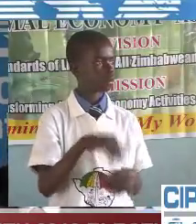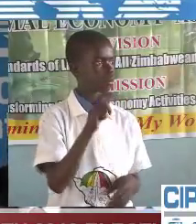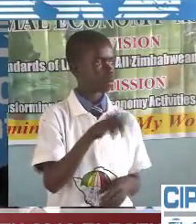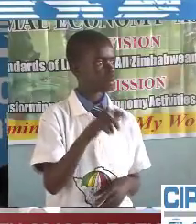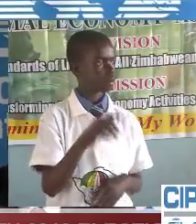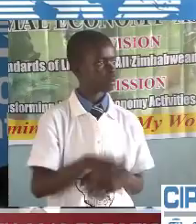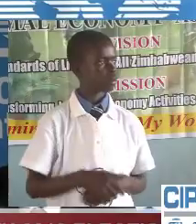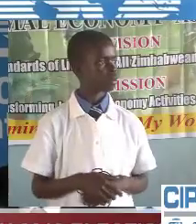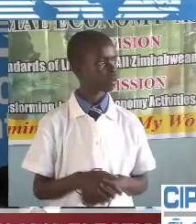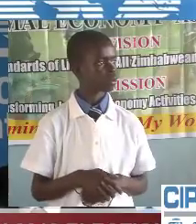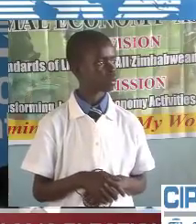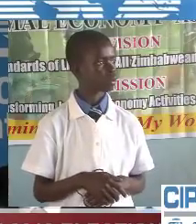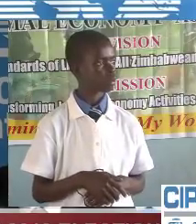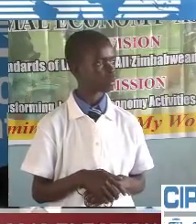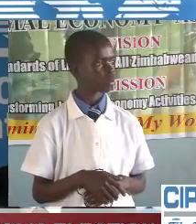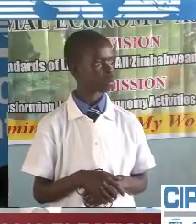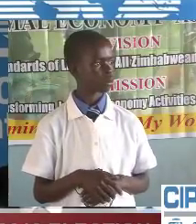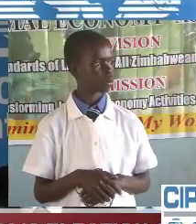pamusoroi